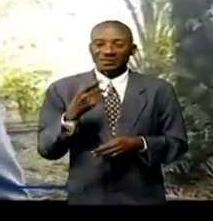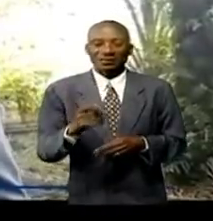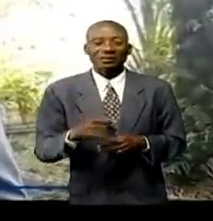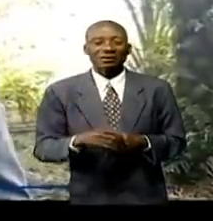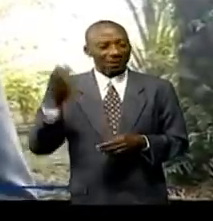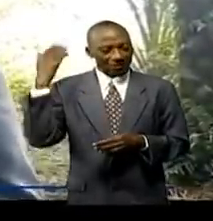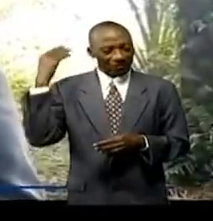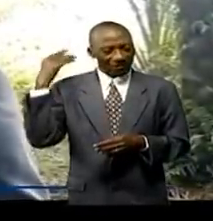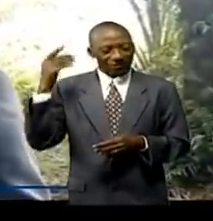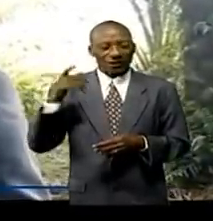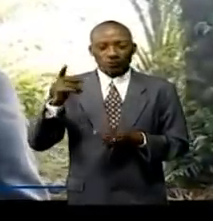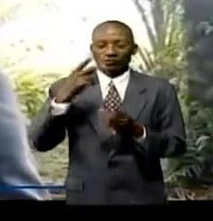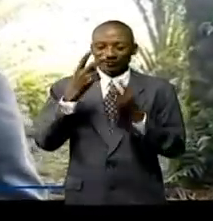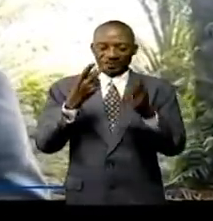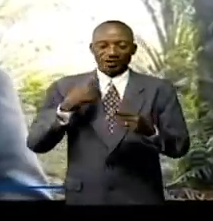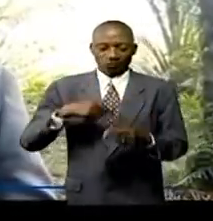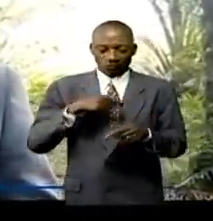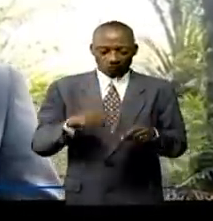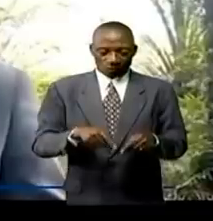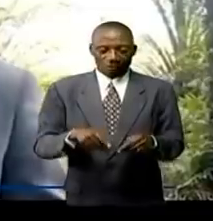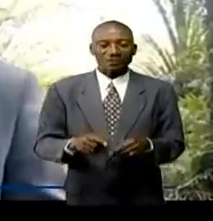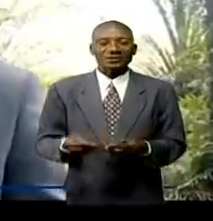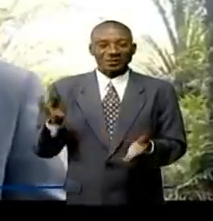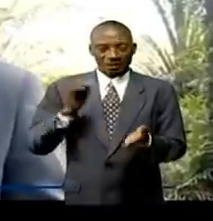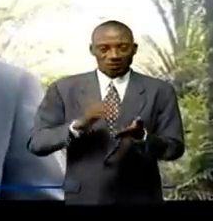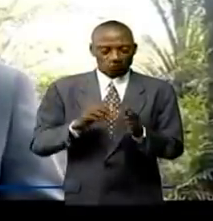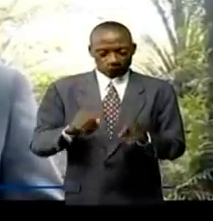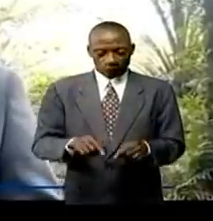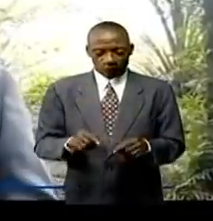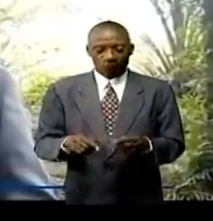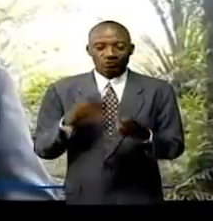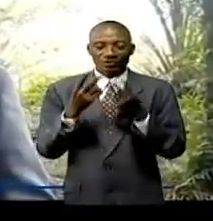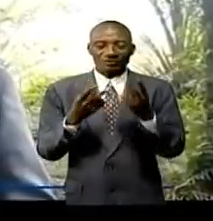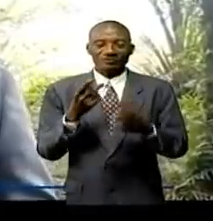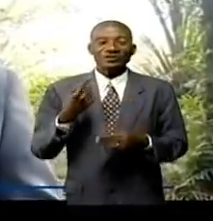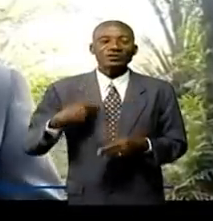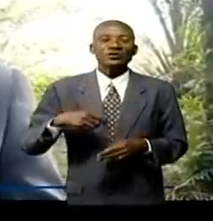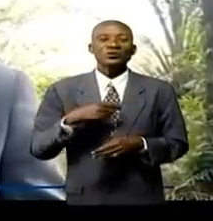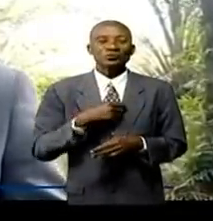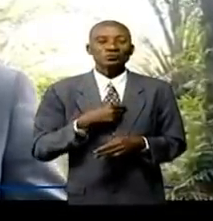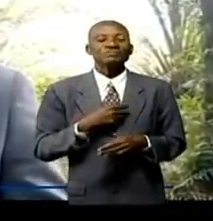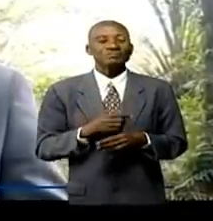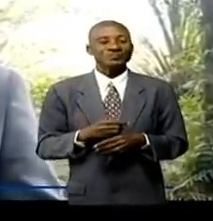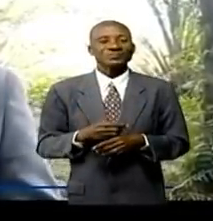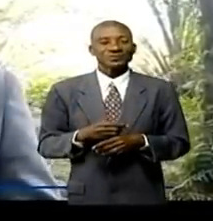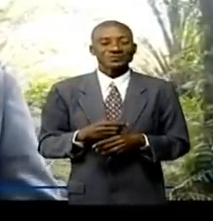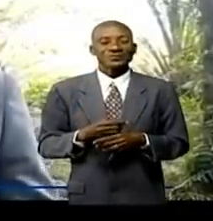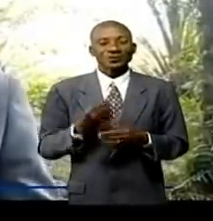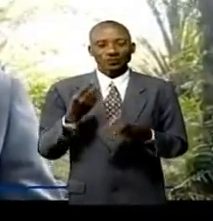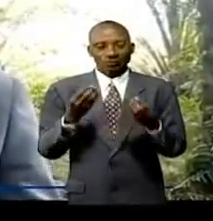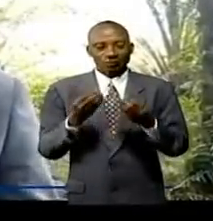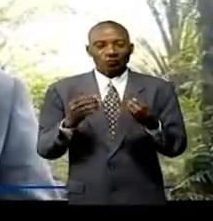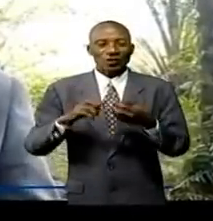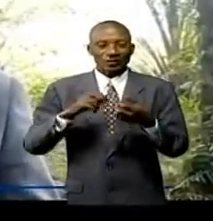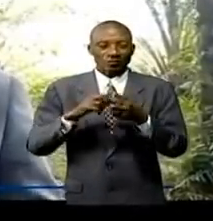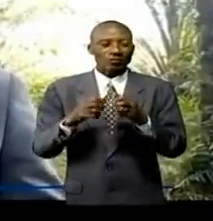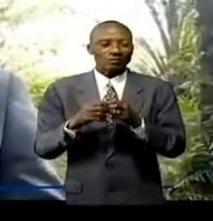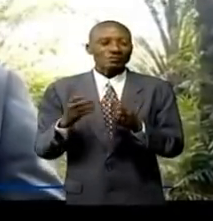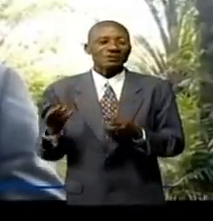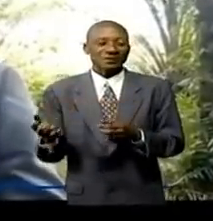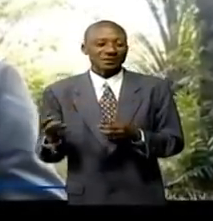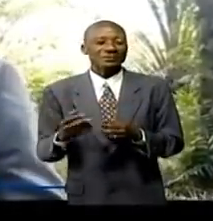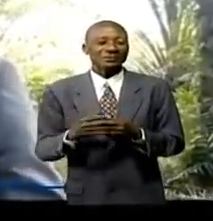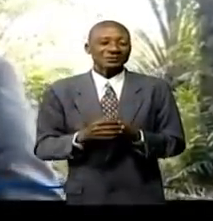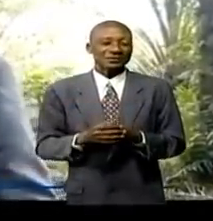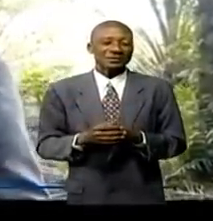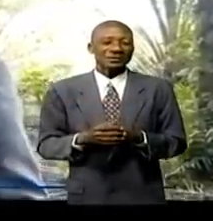l'Assemblée provinciale, c'est un grand responsable. Certainement, c'est par rapport à ses différentes tâches, par rapport à son cahier des charges,